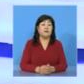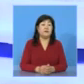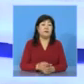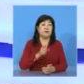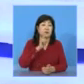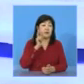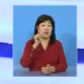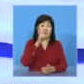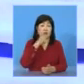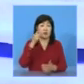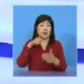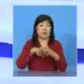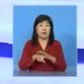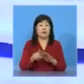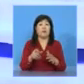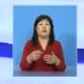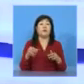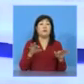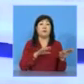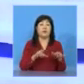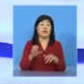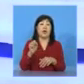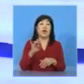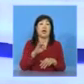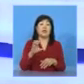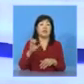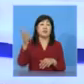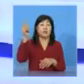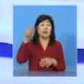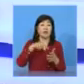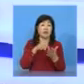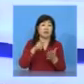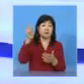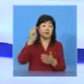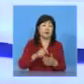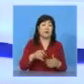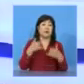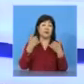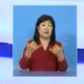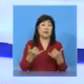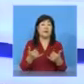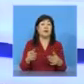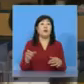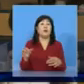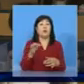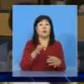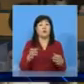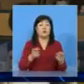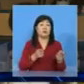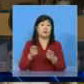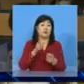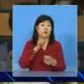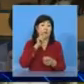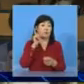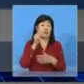Жаста жылы аясында ұйымдастырылған тағы бір шара Арыс қаласына келген балаларға арналды. Облыстық жастар ісі басқармасымен жастар